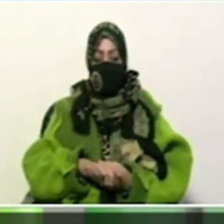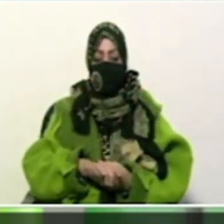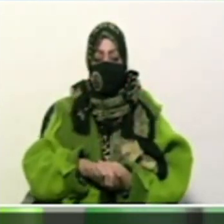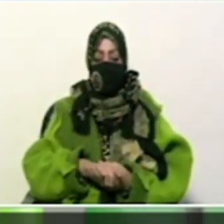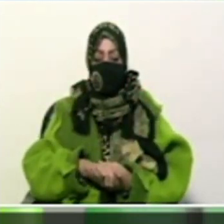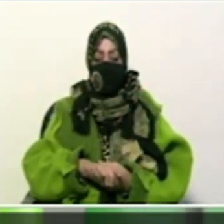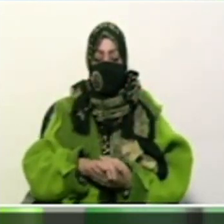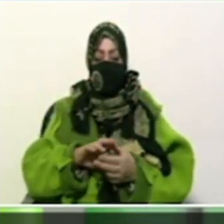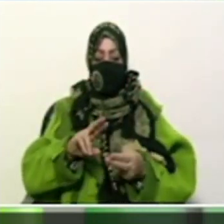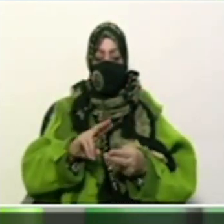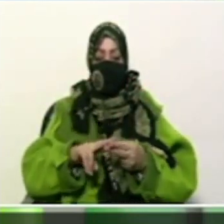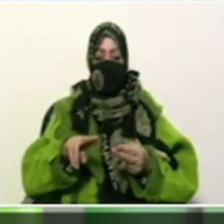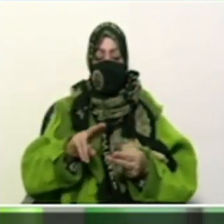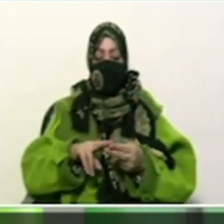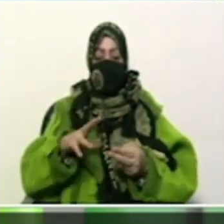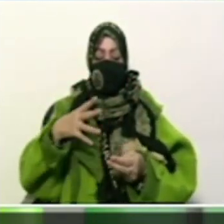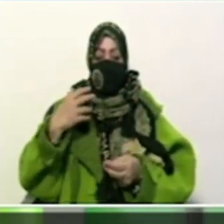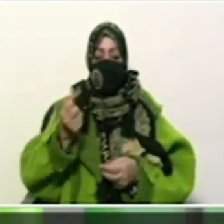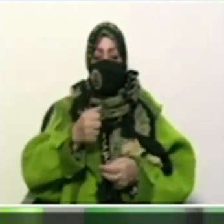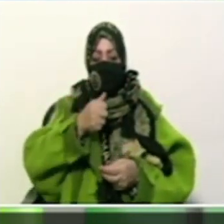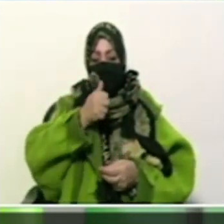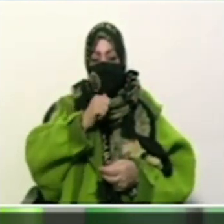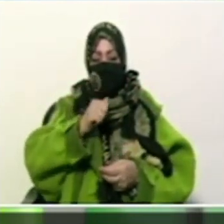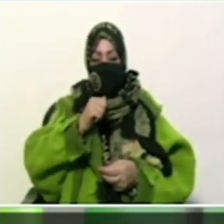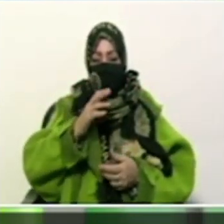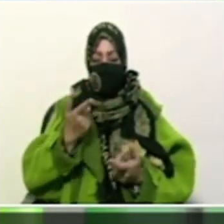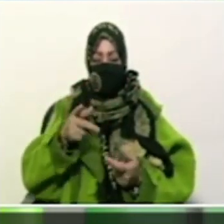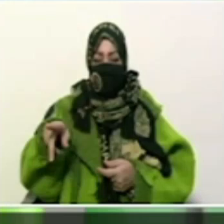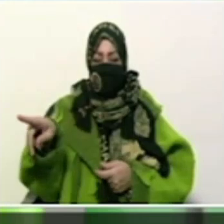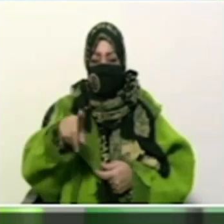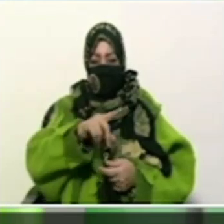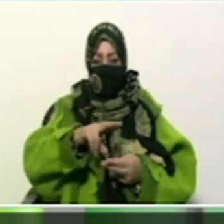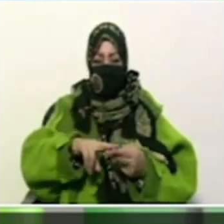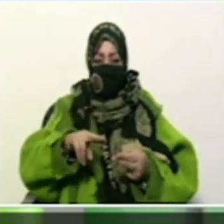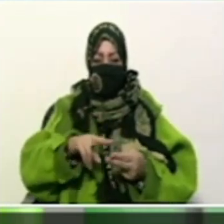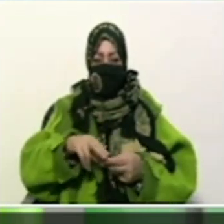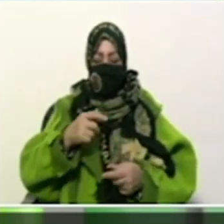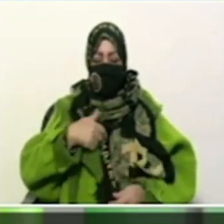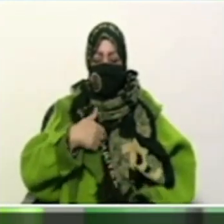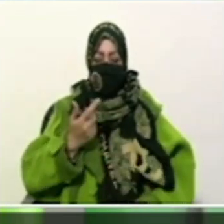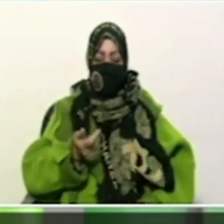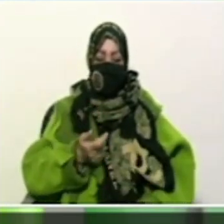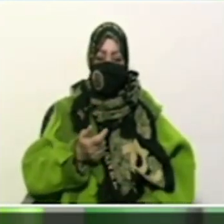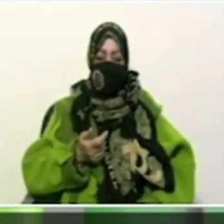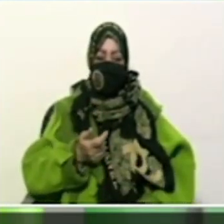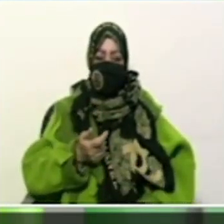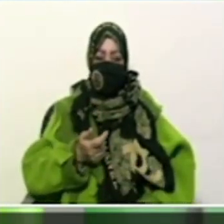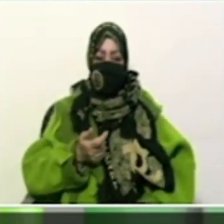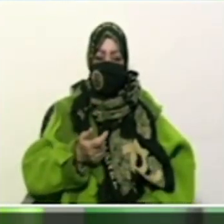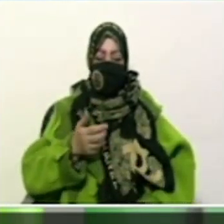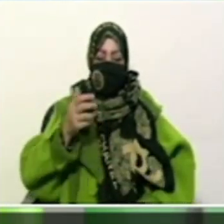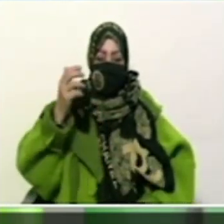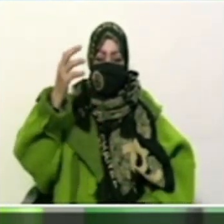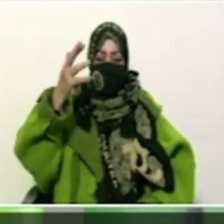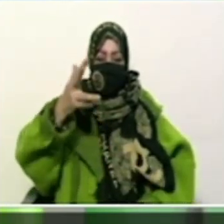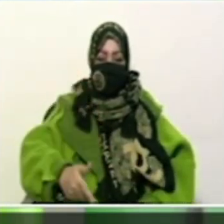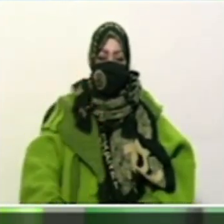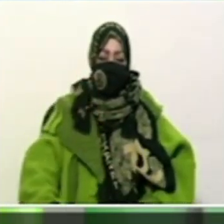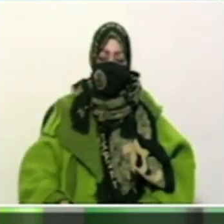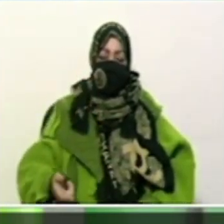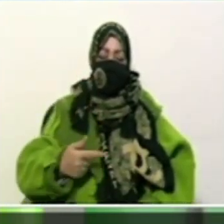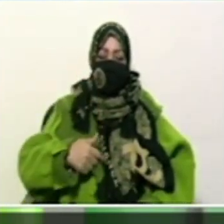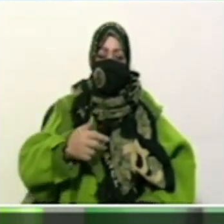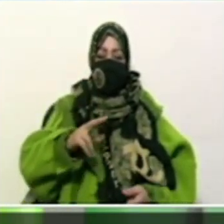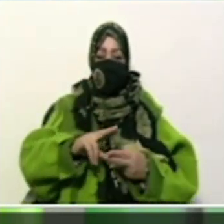مع اننا في ما نقوله، لكن يا ليدي الصلح ظلم الظلمات، الصلح هذا صلح ظلم الظلمات،